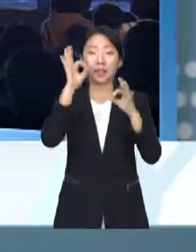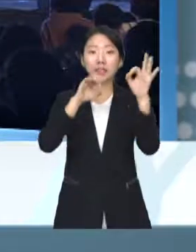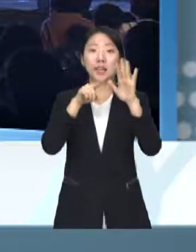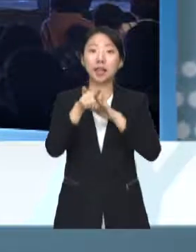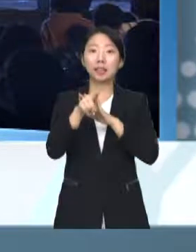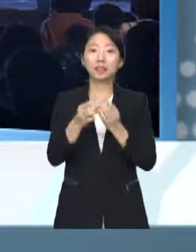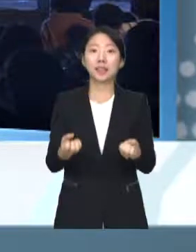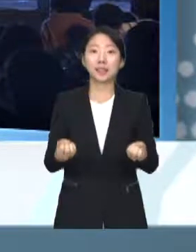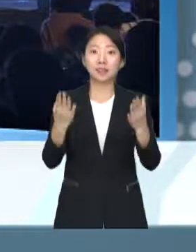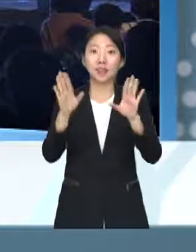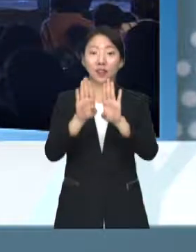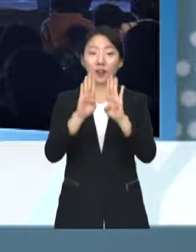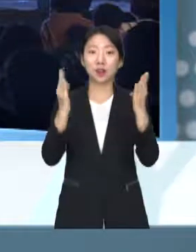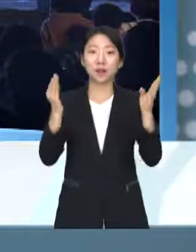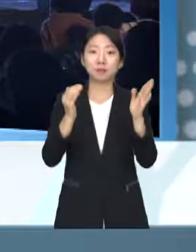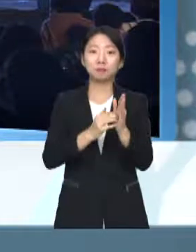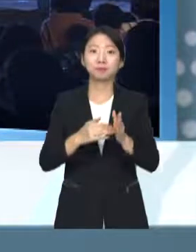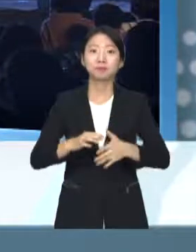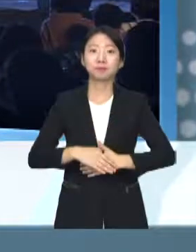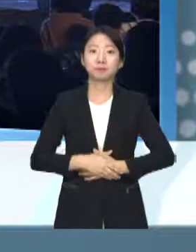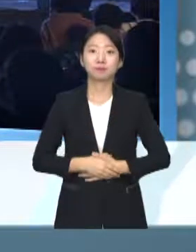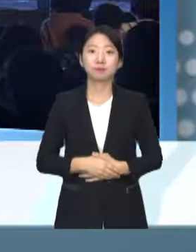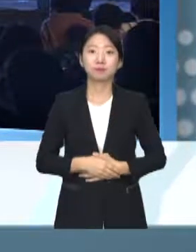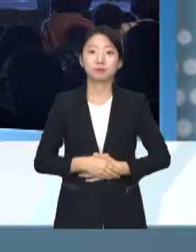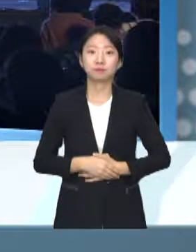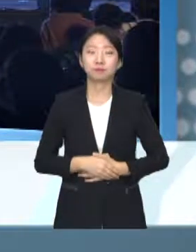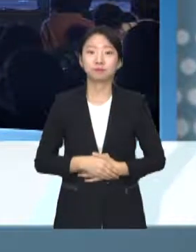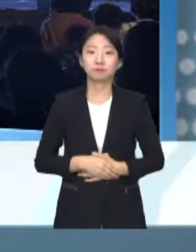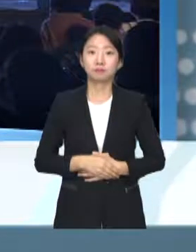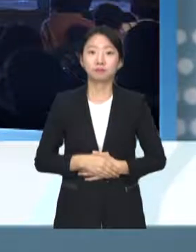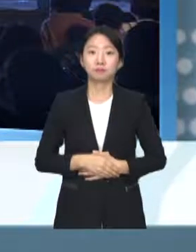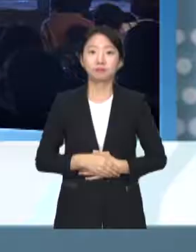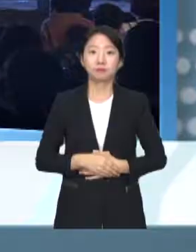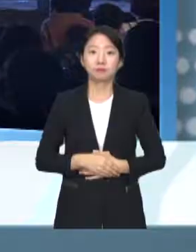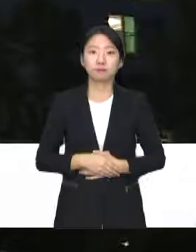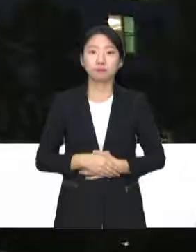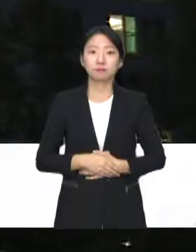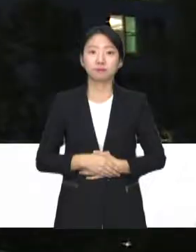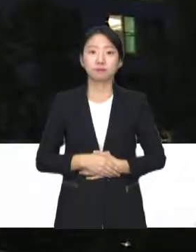찾아가는 에너지의 날 행사가 열렸습니다. 현장 소식 전해드립니다.